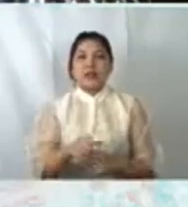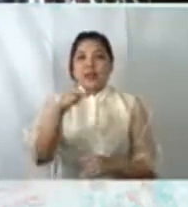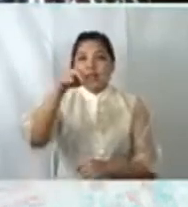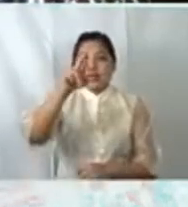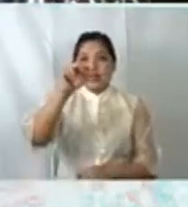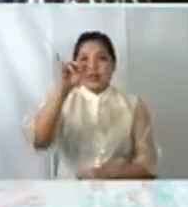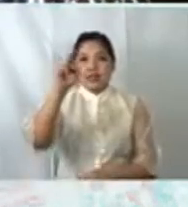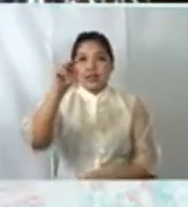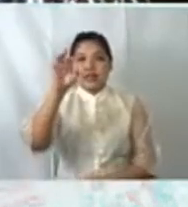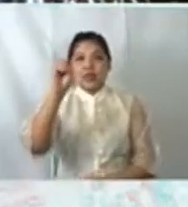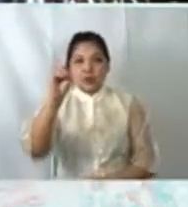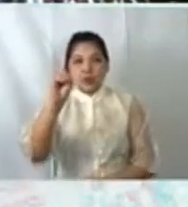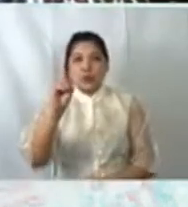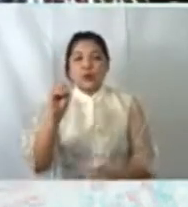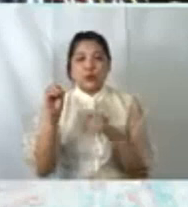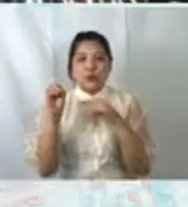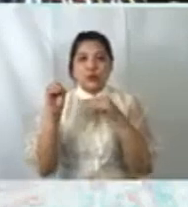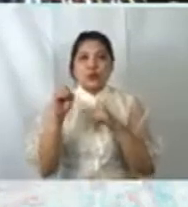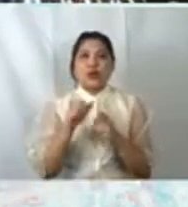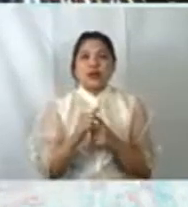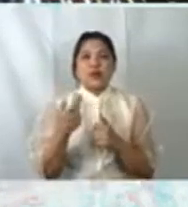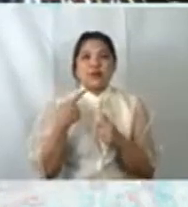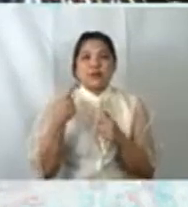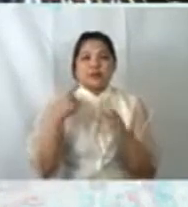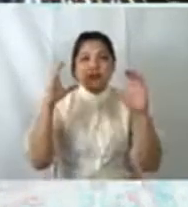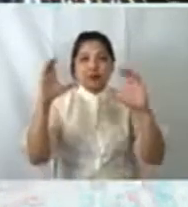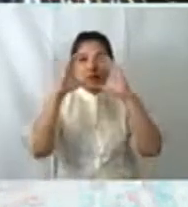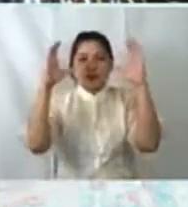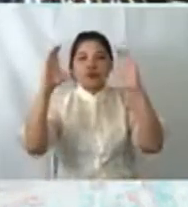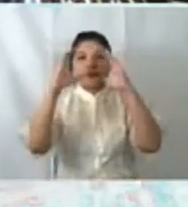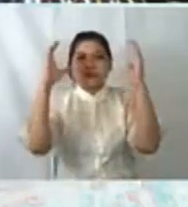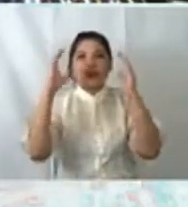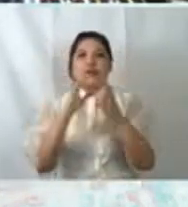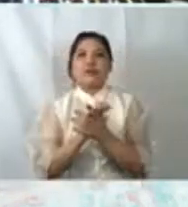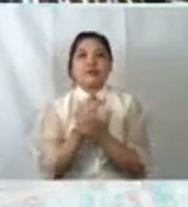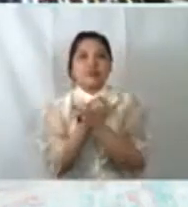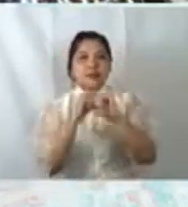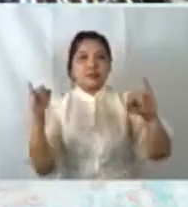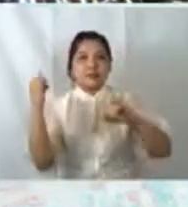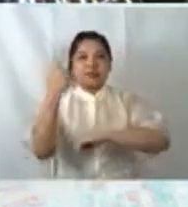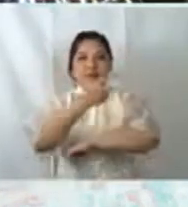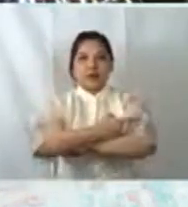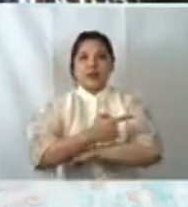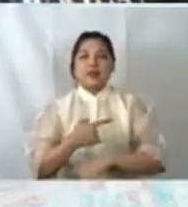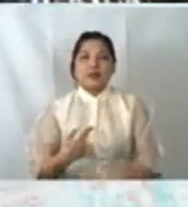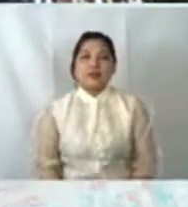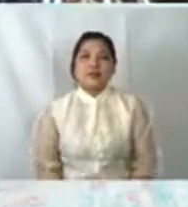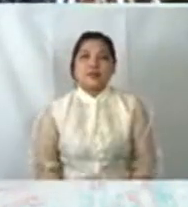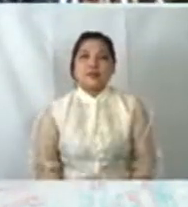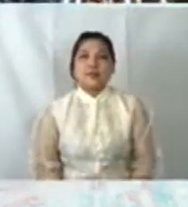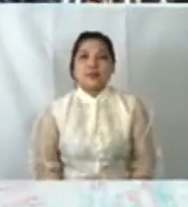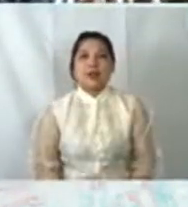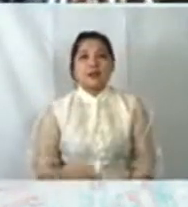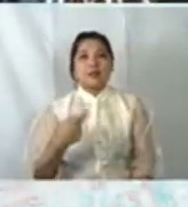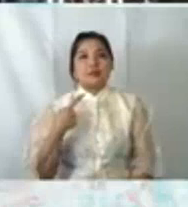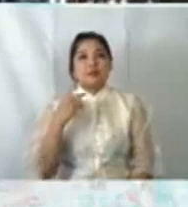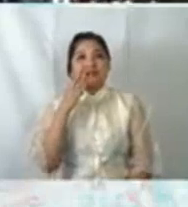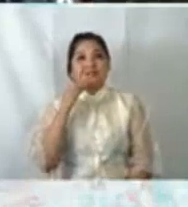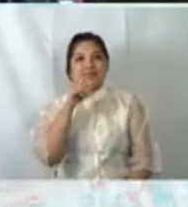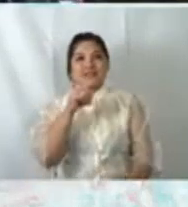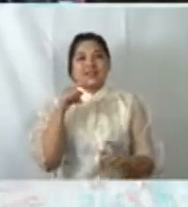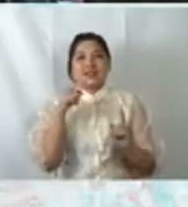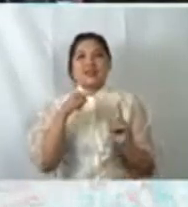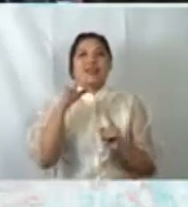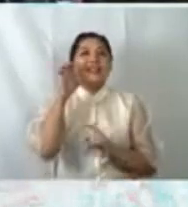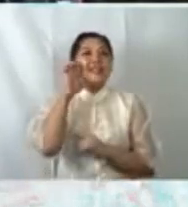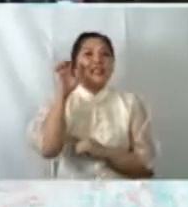sa mga ilang pagdiriwang ng araw ng kasarinlan na naabutan pa ni Emilio Aguinaldo, yung June 12. Of course,